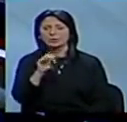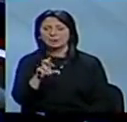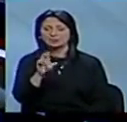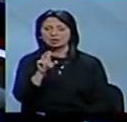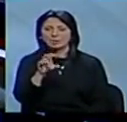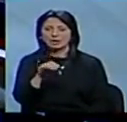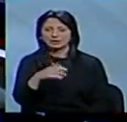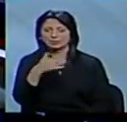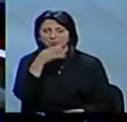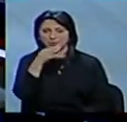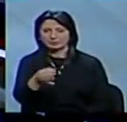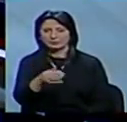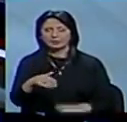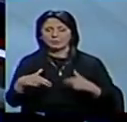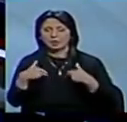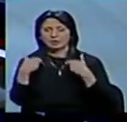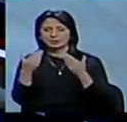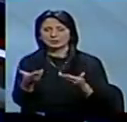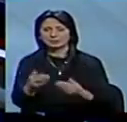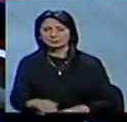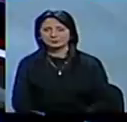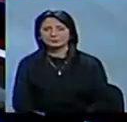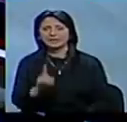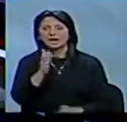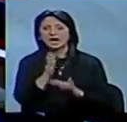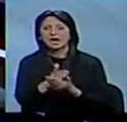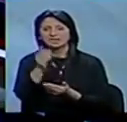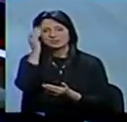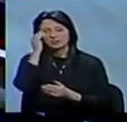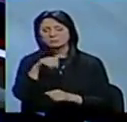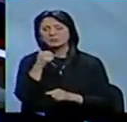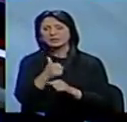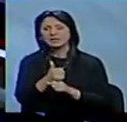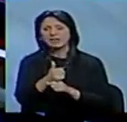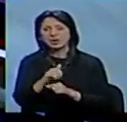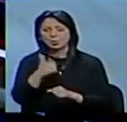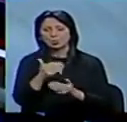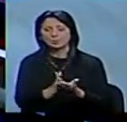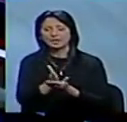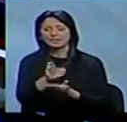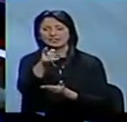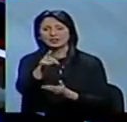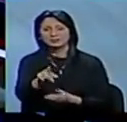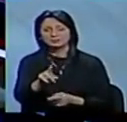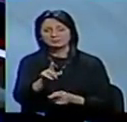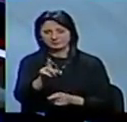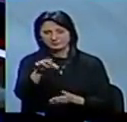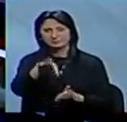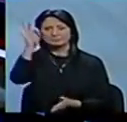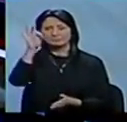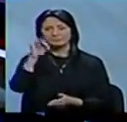ჩვენი სტუმარი, როგორც გვაკითხეთ. ბატონო ზურა, მოგესალმებით. რა არის თქვენი აზრით ეს მთავარი უპირატესობა, რომელიც თქვენ გამოგარჩევთ